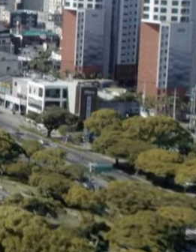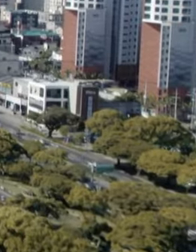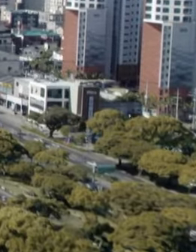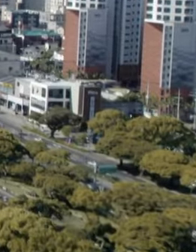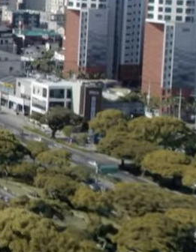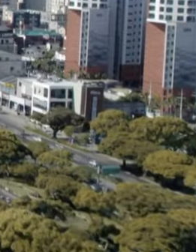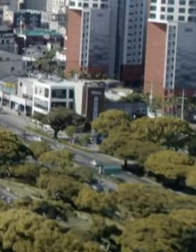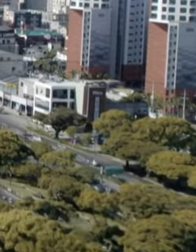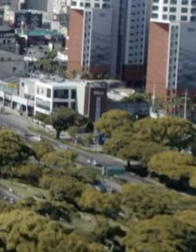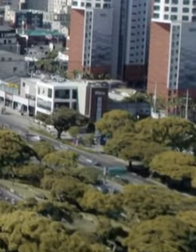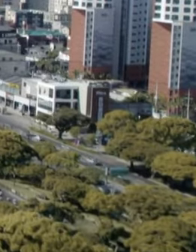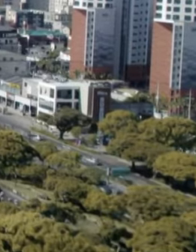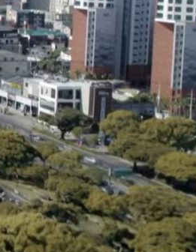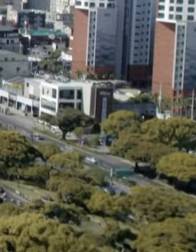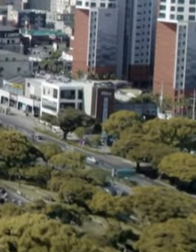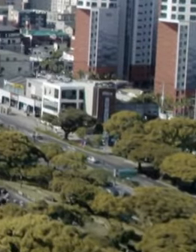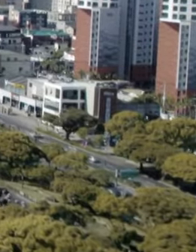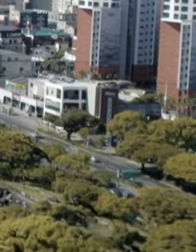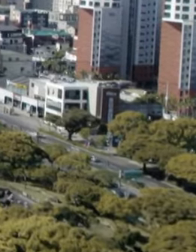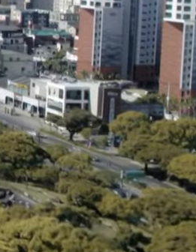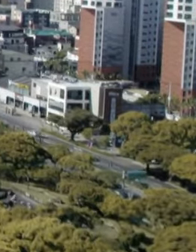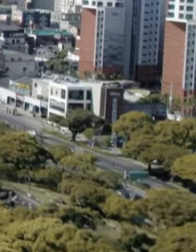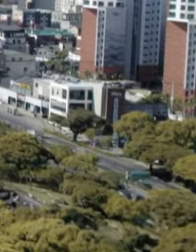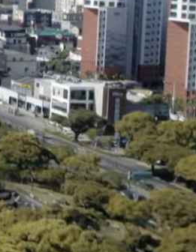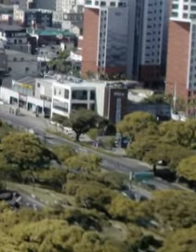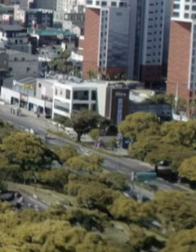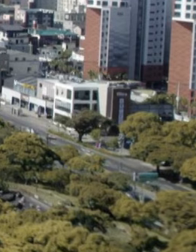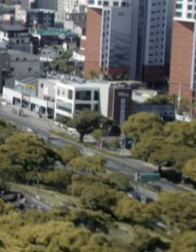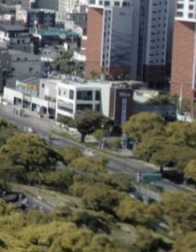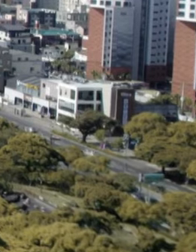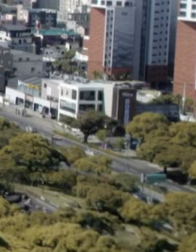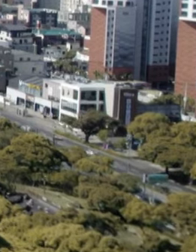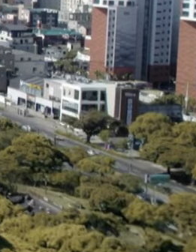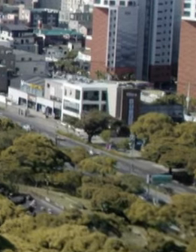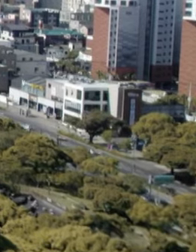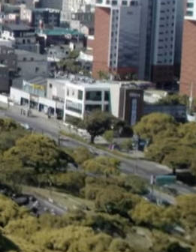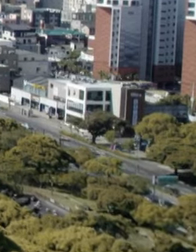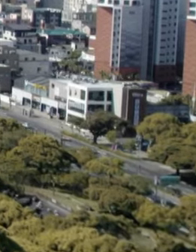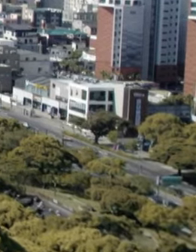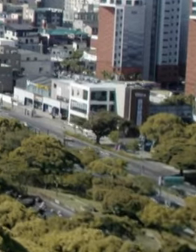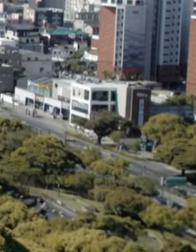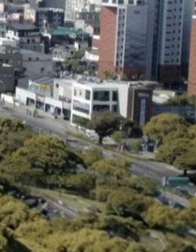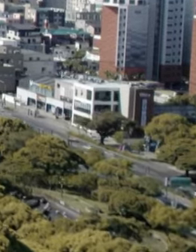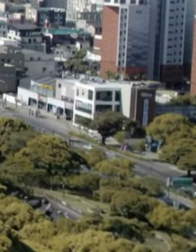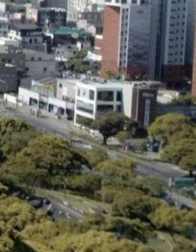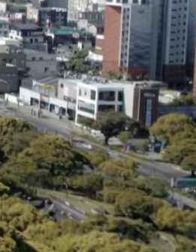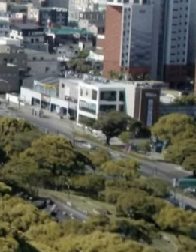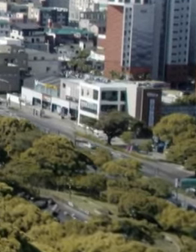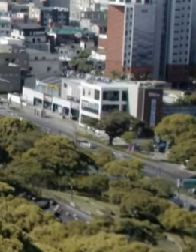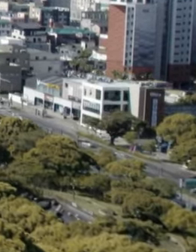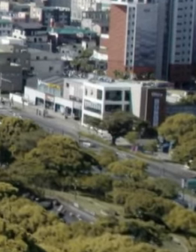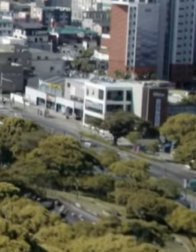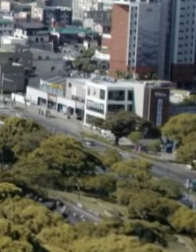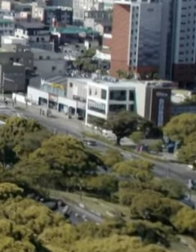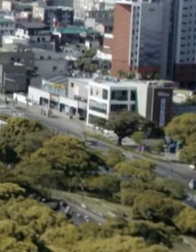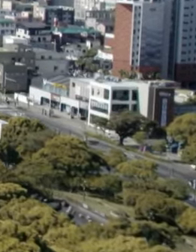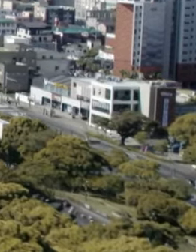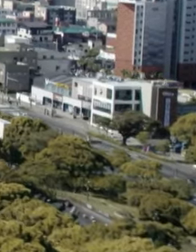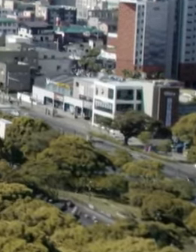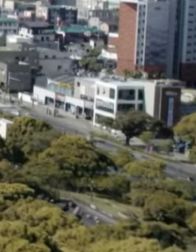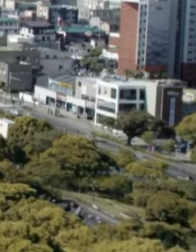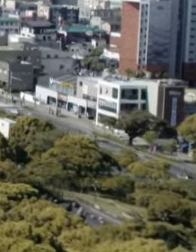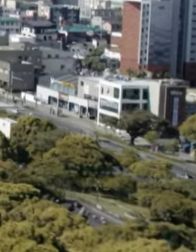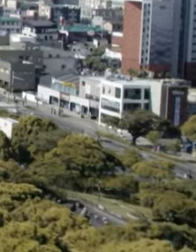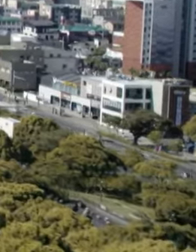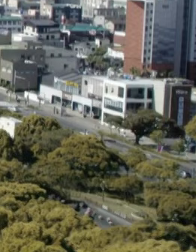주요 뉴스입니다. 제주특별자치도는 13일 지방자치 패러다임의 대전환, 제주형